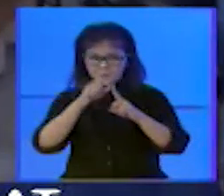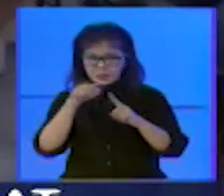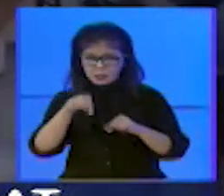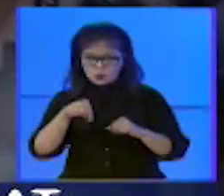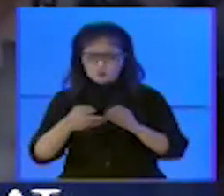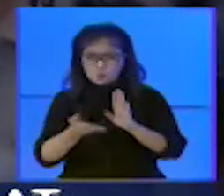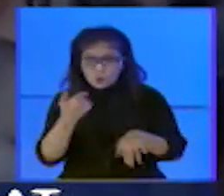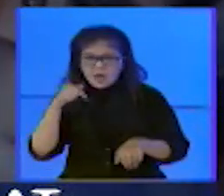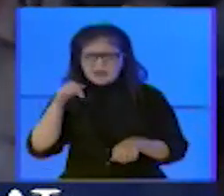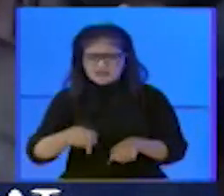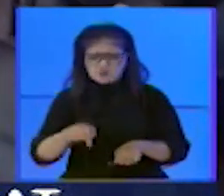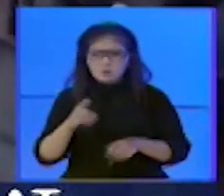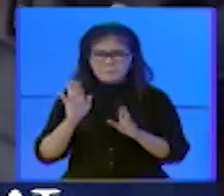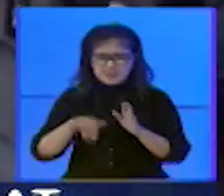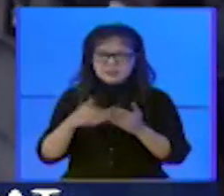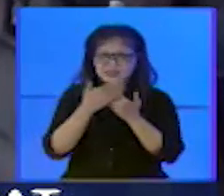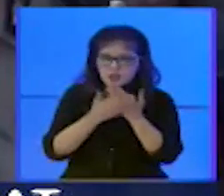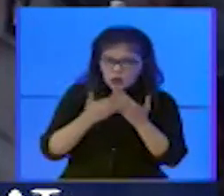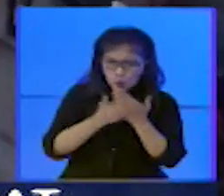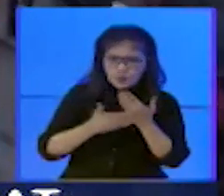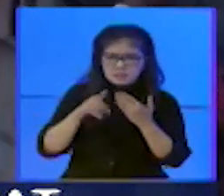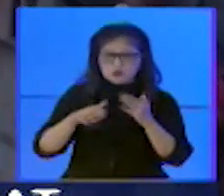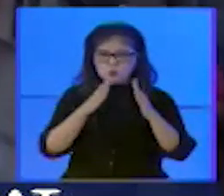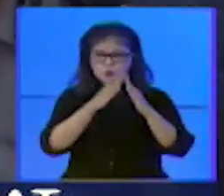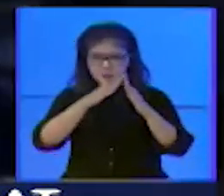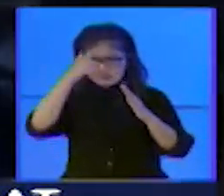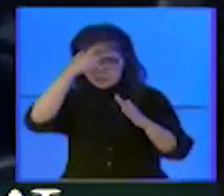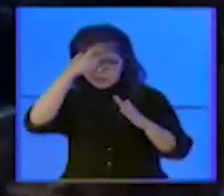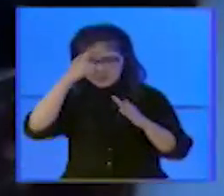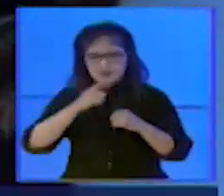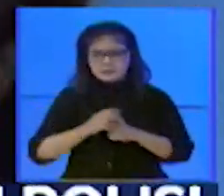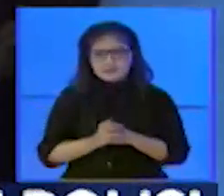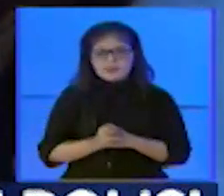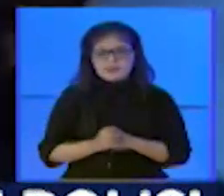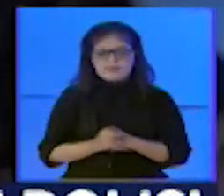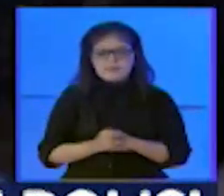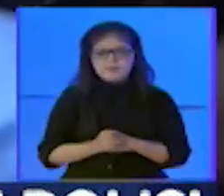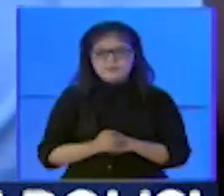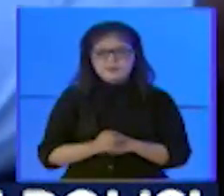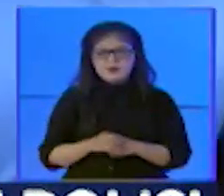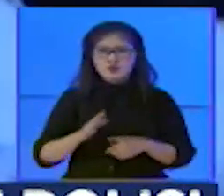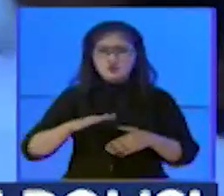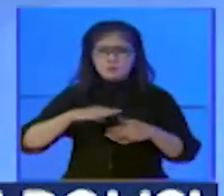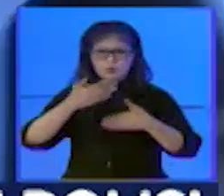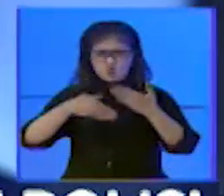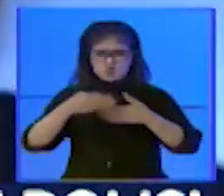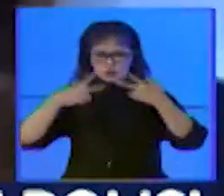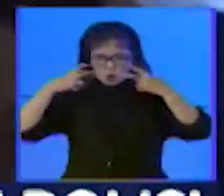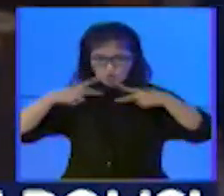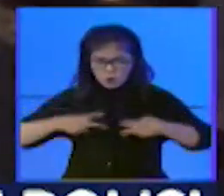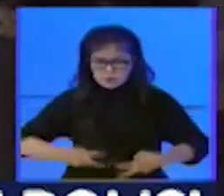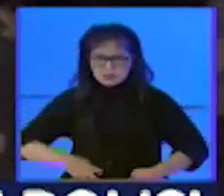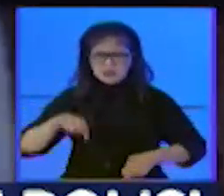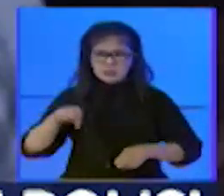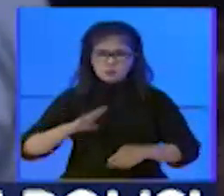lagi dirawat di rumah sakit Wirausaha Kisaran. Guna proses otopsi, jasad korban AWS dibawa ke Rumah